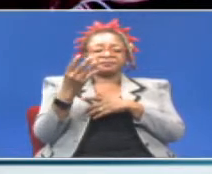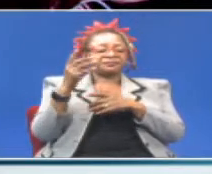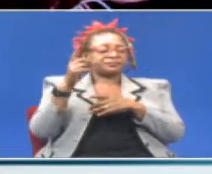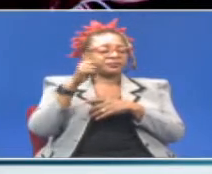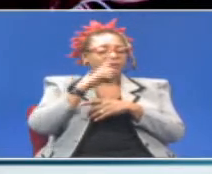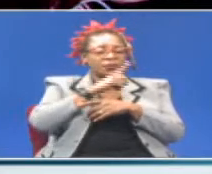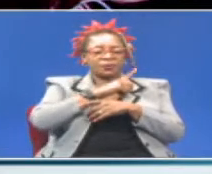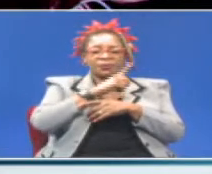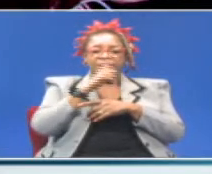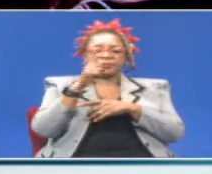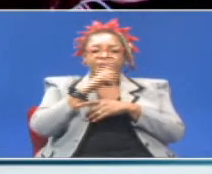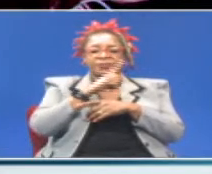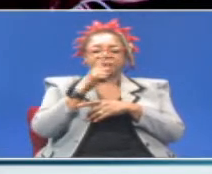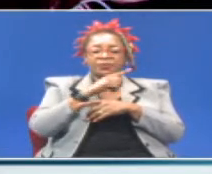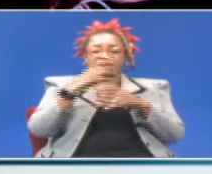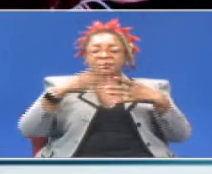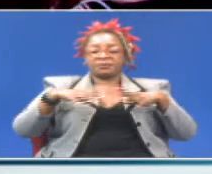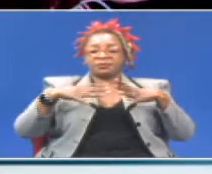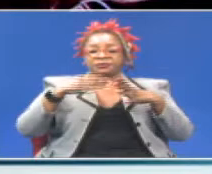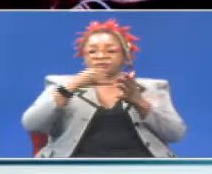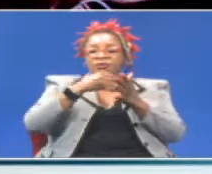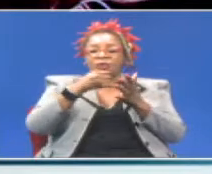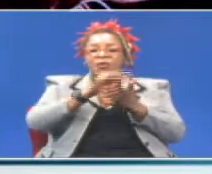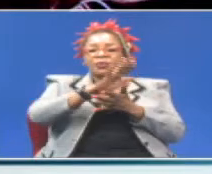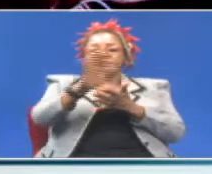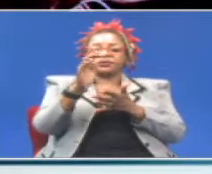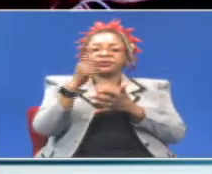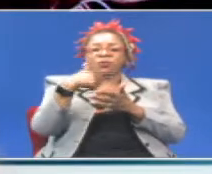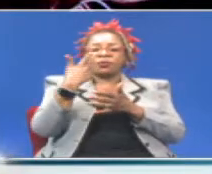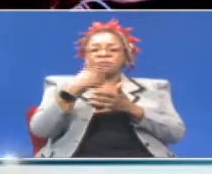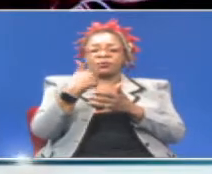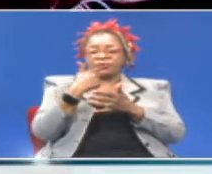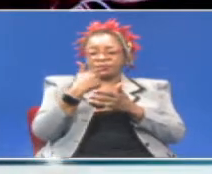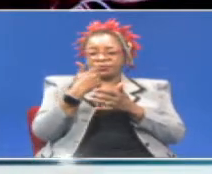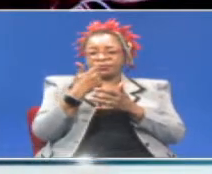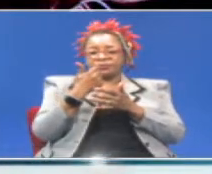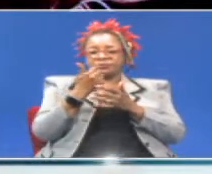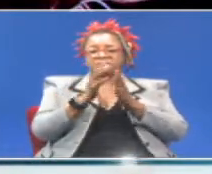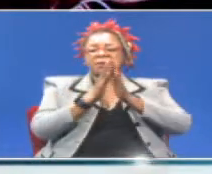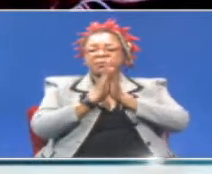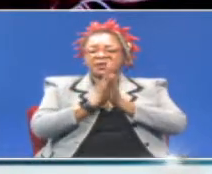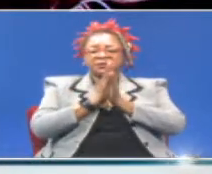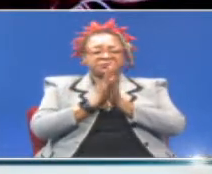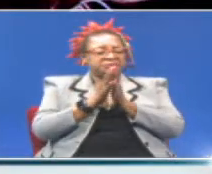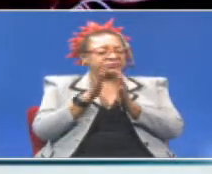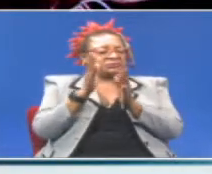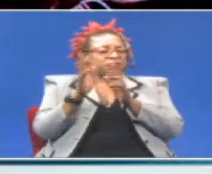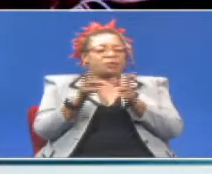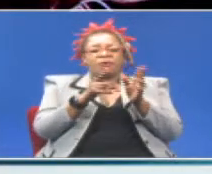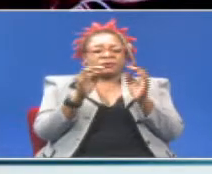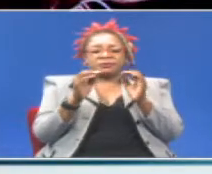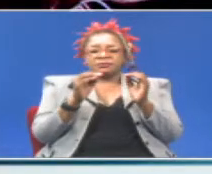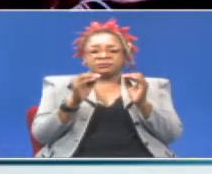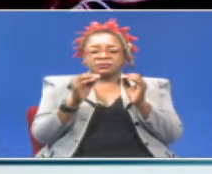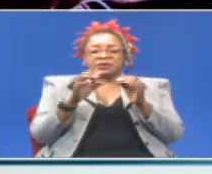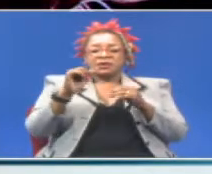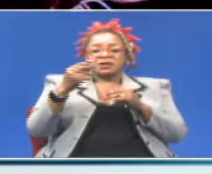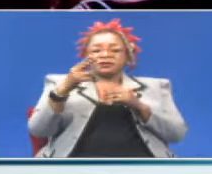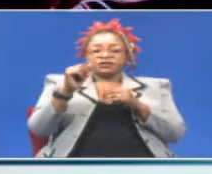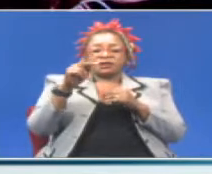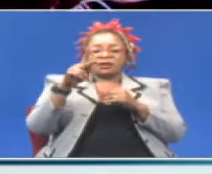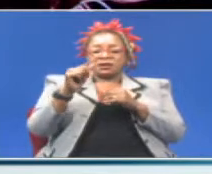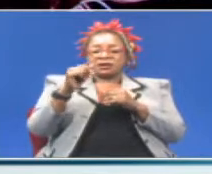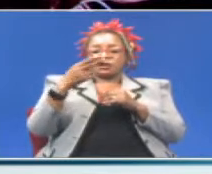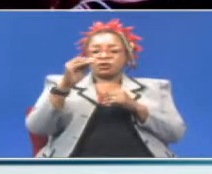mahututi. Na watu hao ni baadhi tu ya watu ambao wanashiriki mfungo usio wa kawaida eneo la Shakahola, kaunti hiyo ya